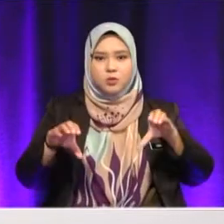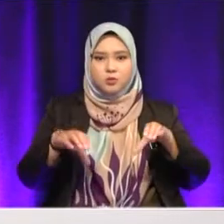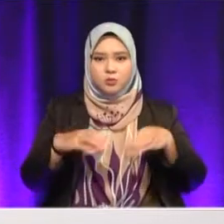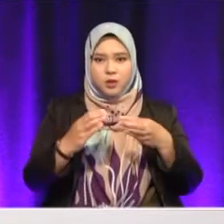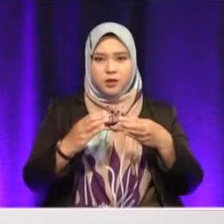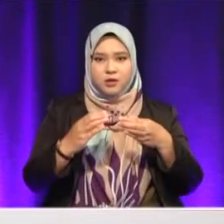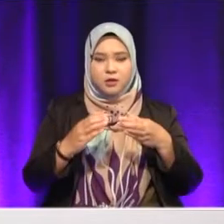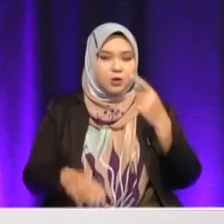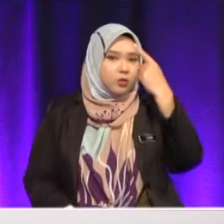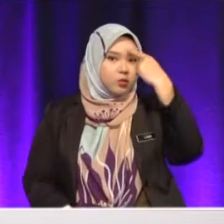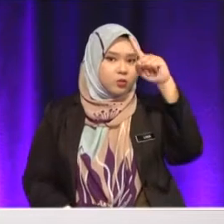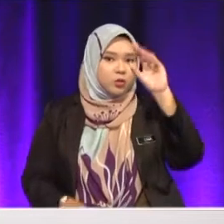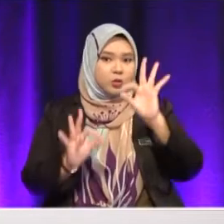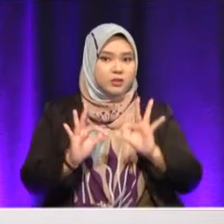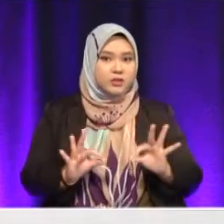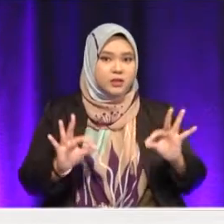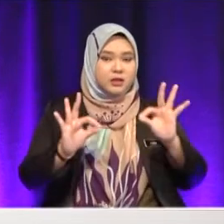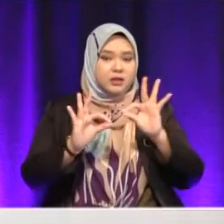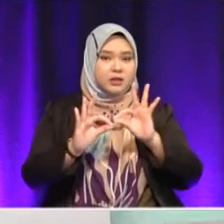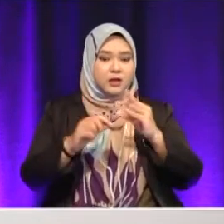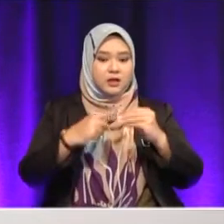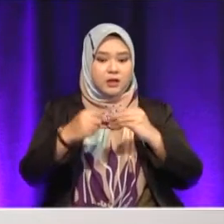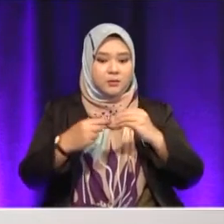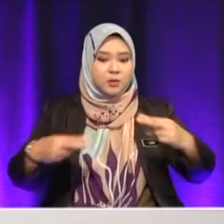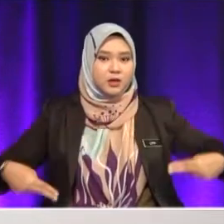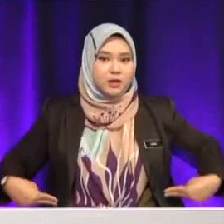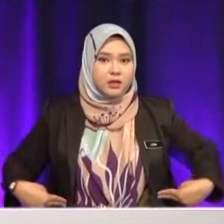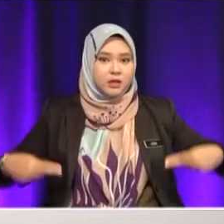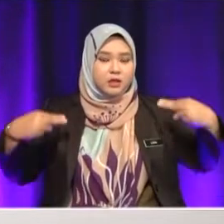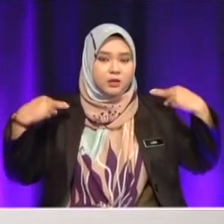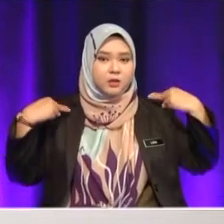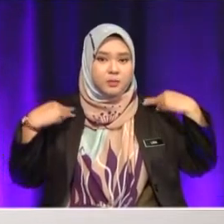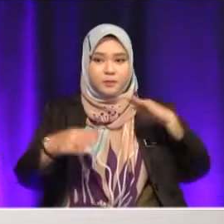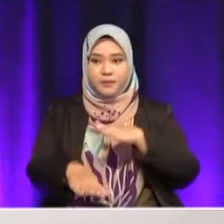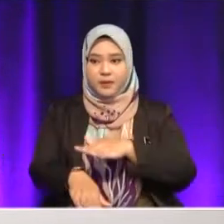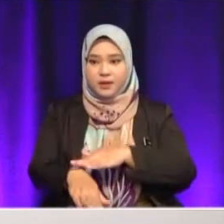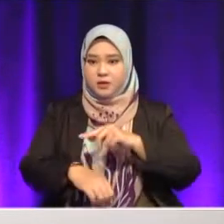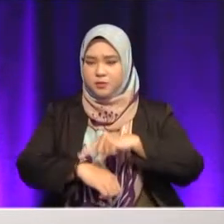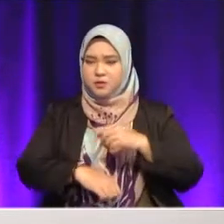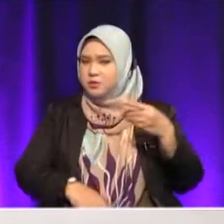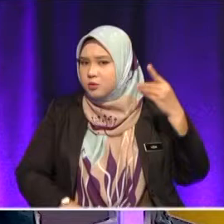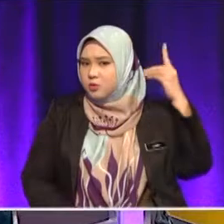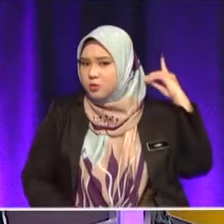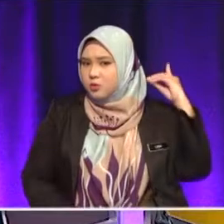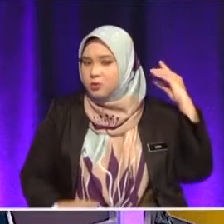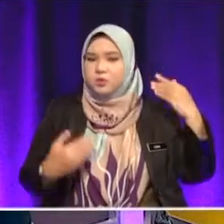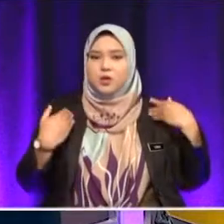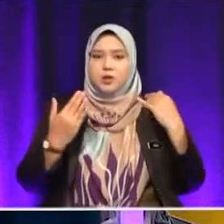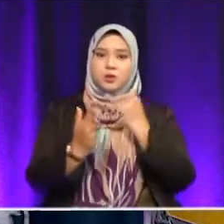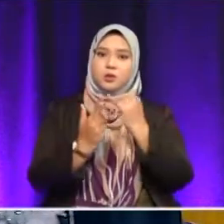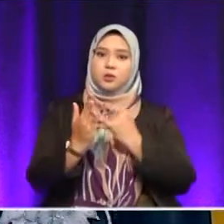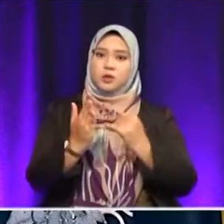juga image Hewan seperti beruk dan ayam Nah jadi sebenarnya di gua badak nih